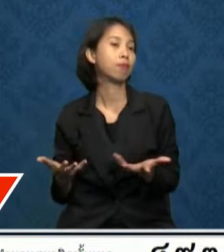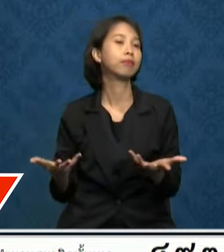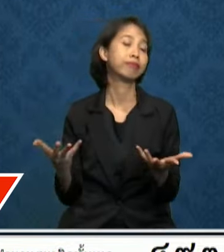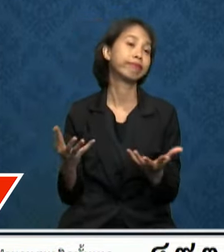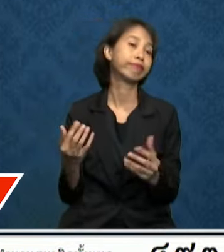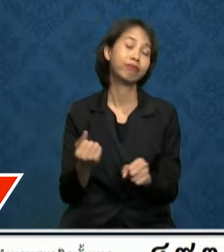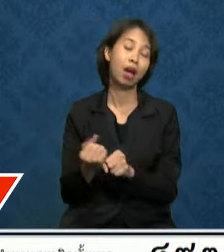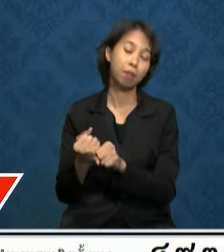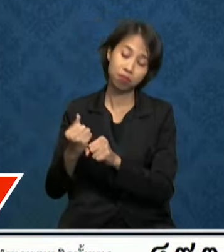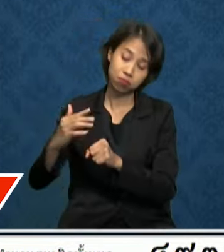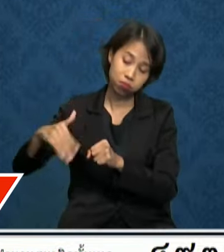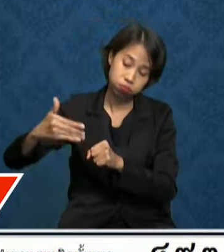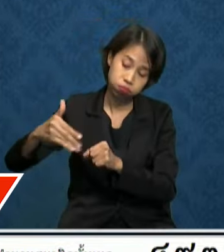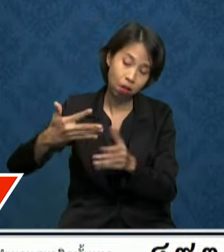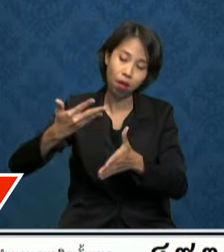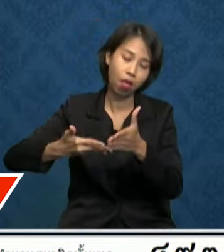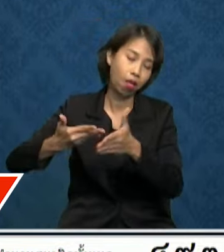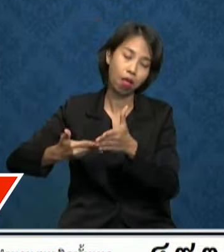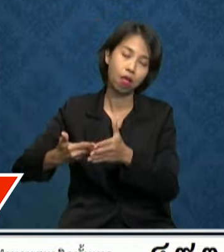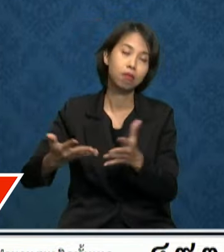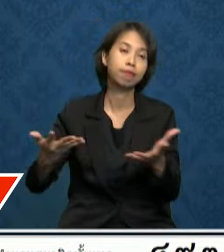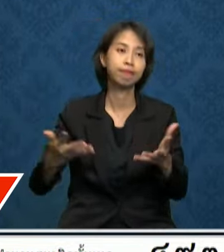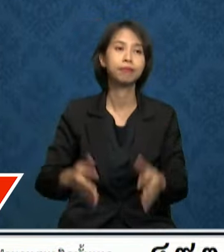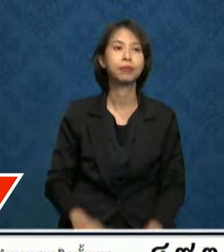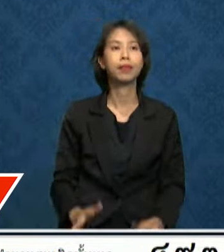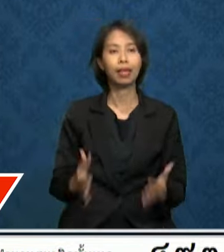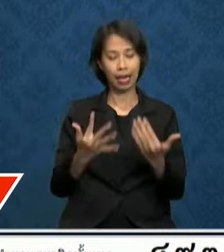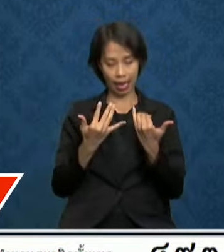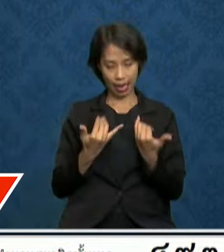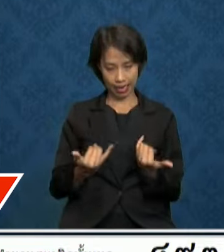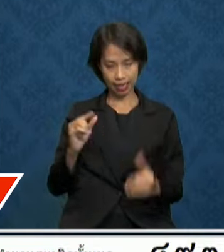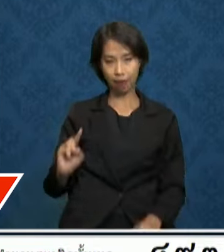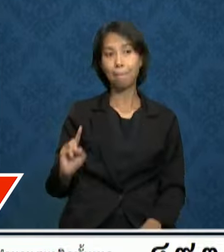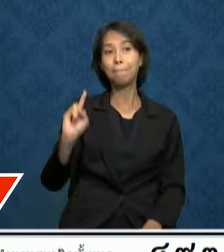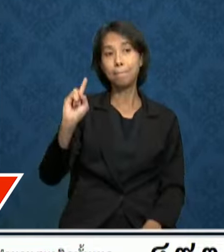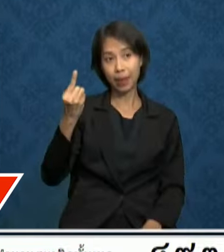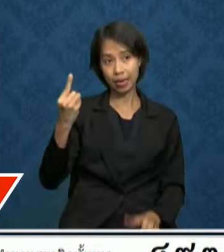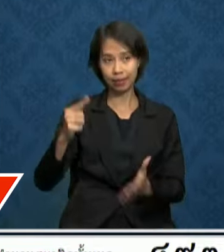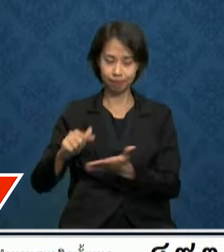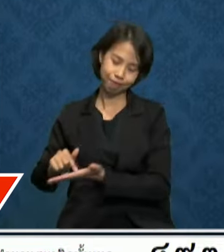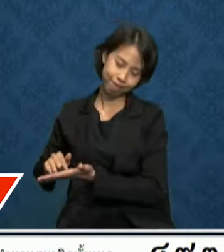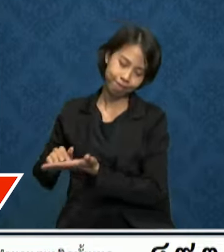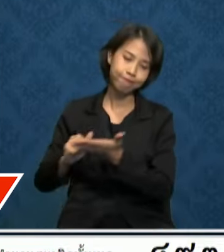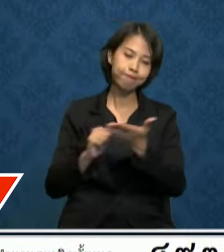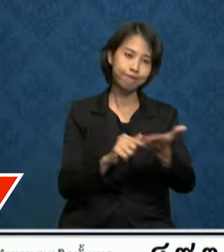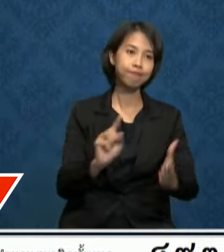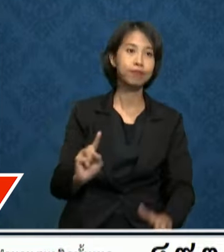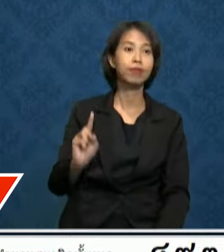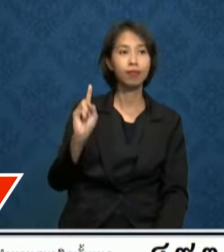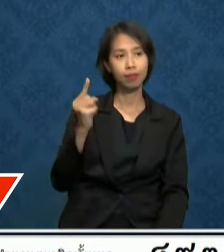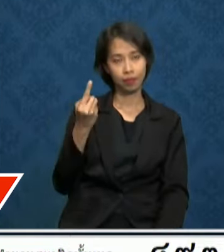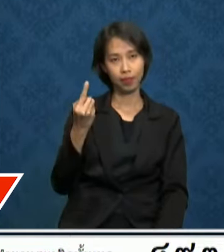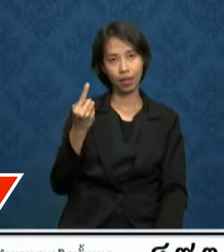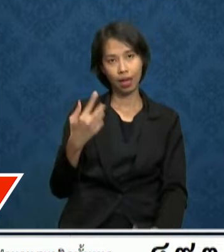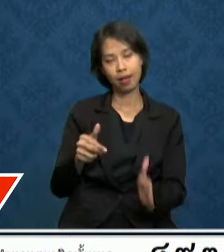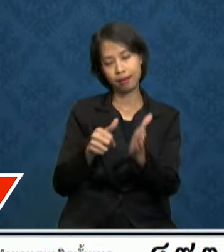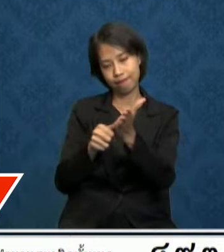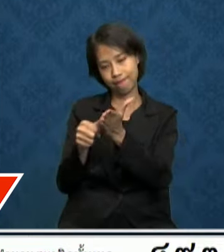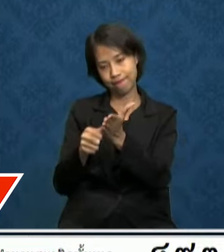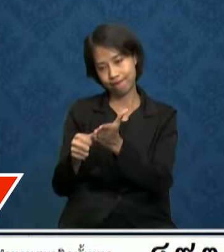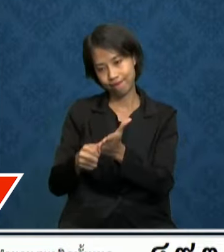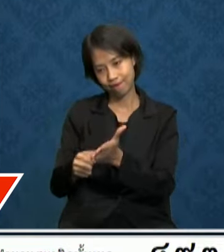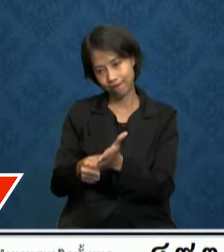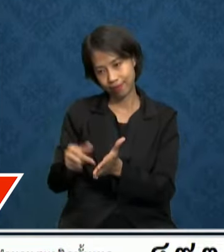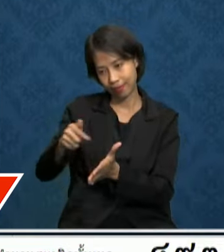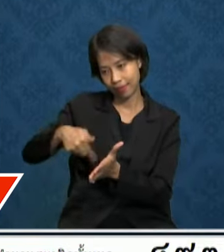ขอสไลด์ถัดไปในร่างใหม่ที่พรรคประชาชนเราได้เสนอเราขอจัดการกับความโกลาหลครั้งนี้ด้วยการปิดสวิตช์ ปรับลดจำนวนผู้ที่นั่งในส